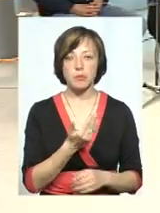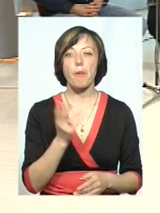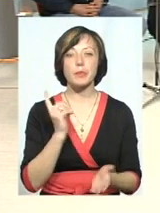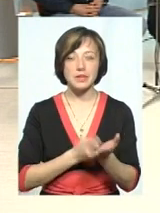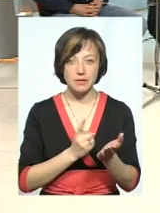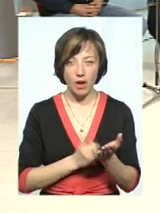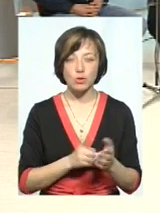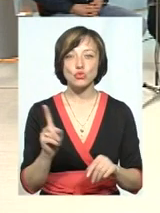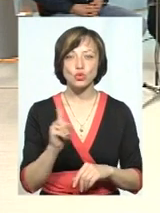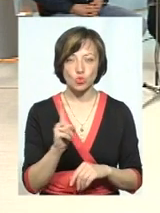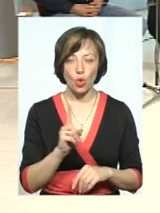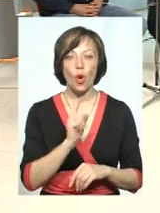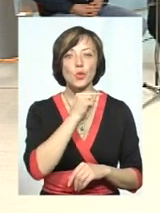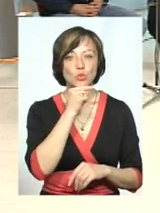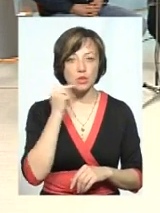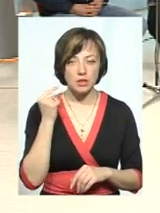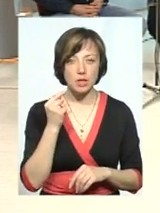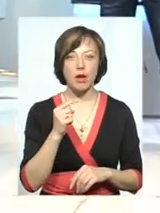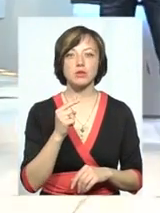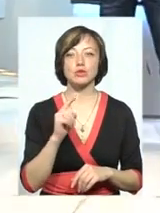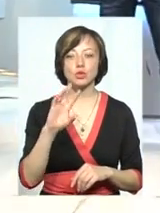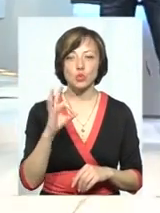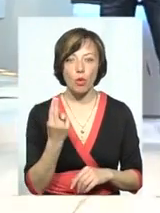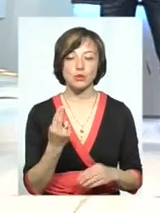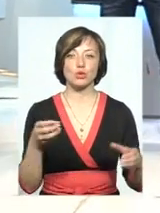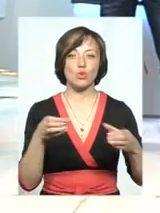підтвердити те, що то, що російські соцгрупи